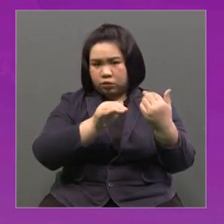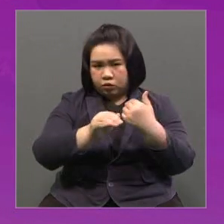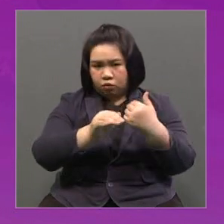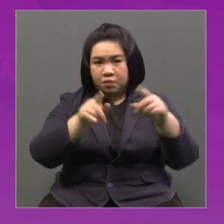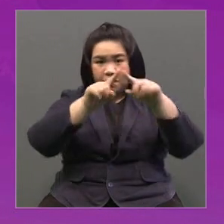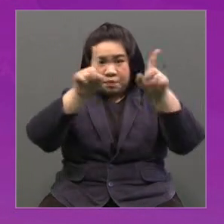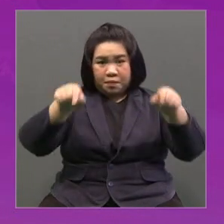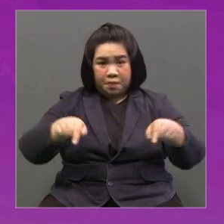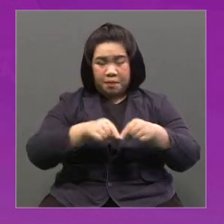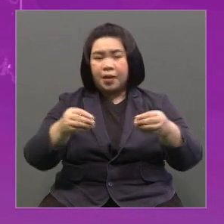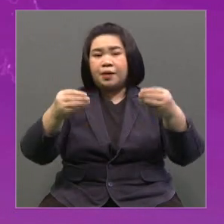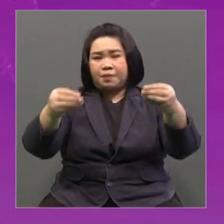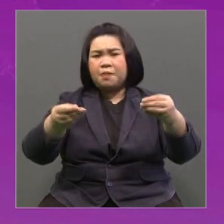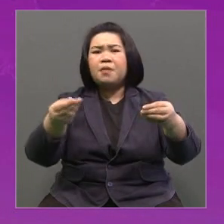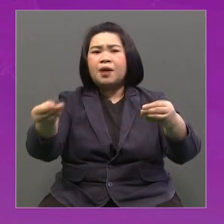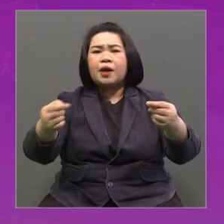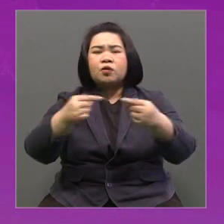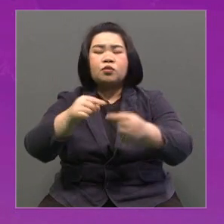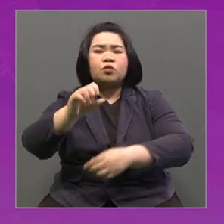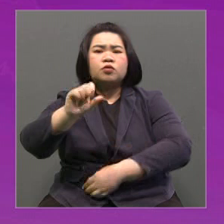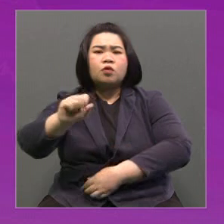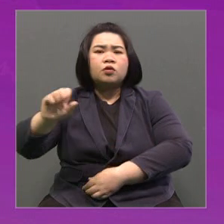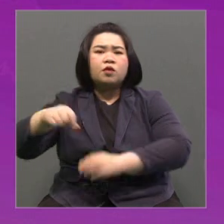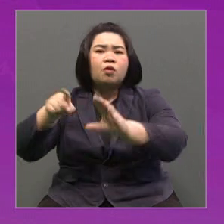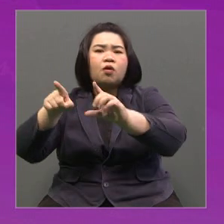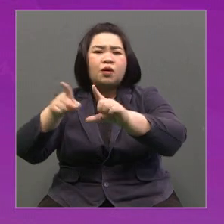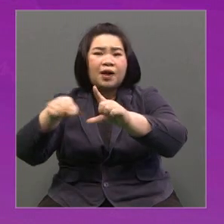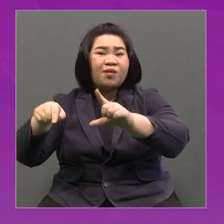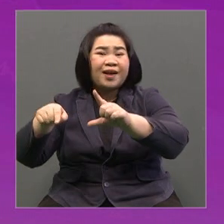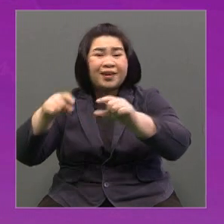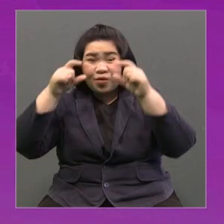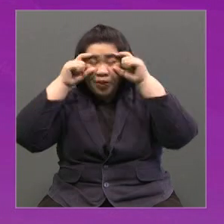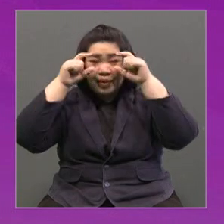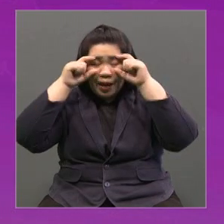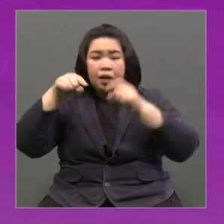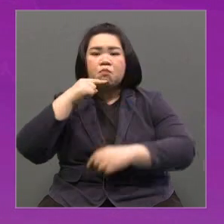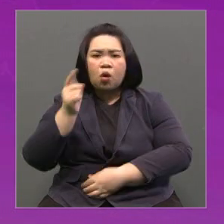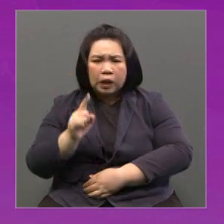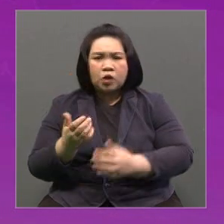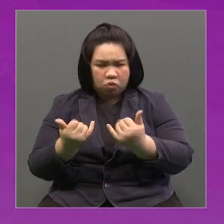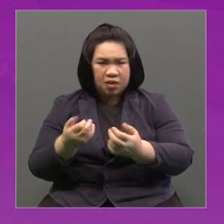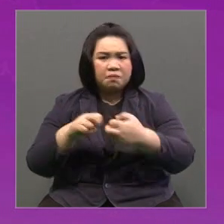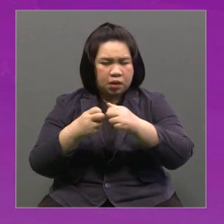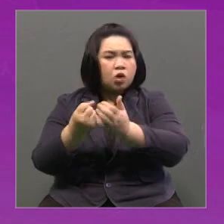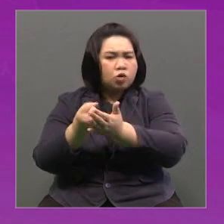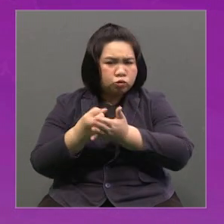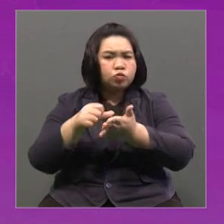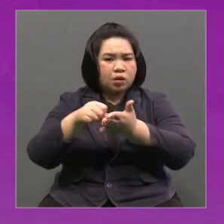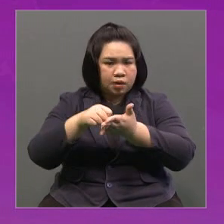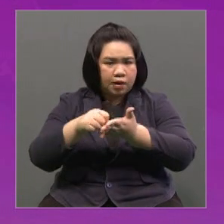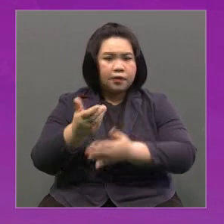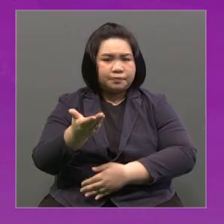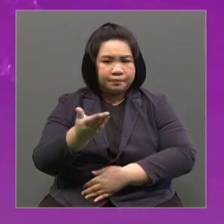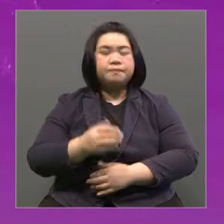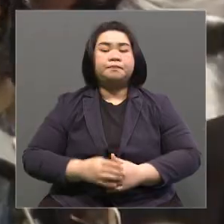ให้กับนายวิโรจน์ลักขณาอดิศรว่าที่ส.ส.พรรคก้าวไกลเขาบอกว่าขอให้ช่วยแก้ปัญหาด้วยนะครับภาพจ